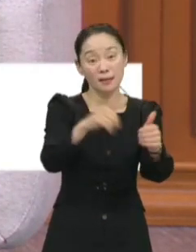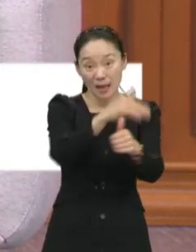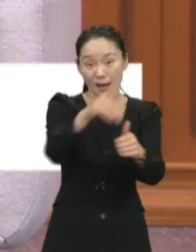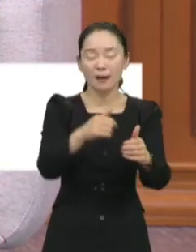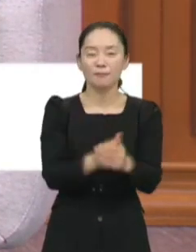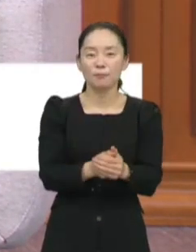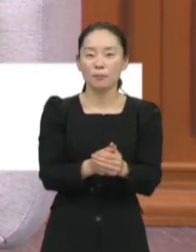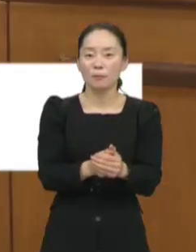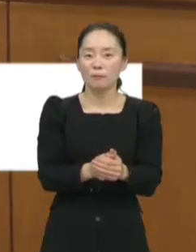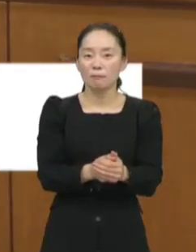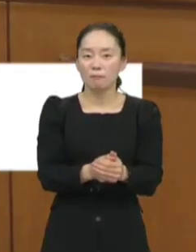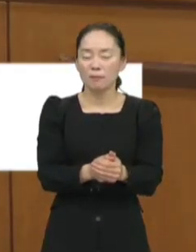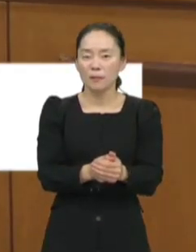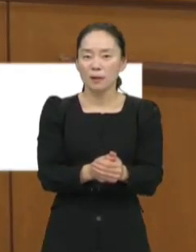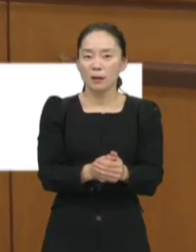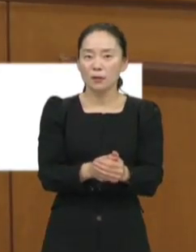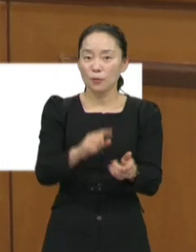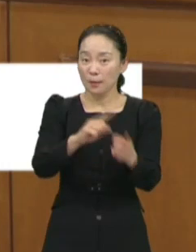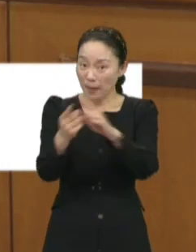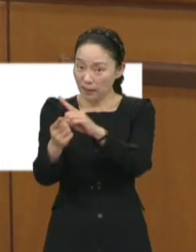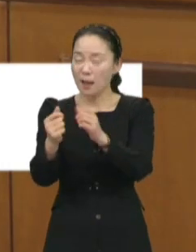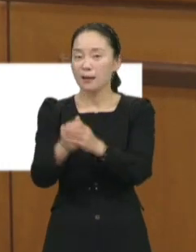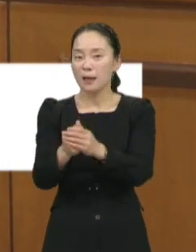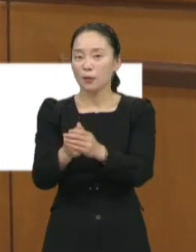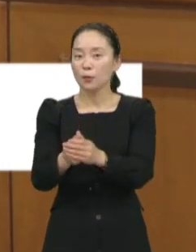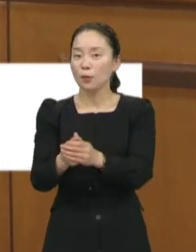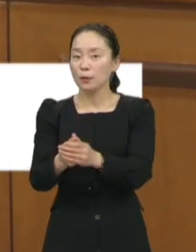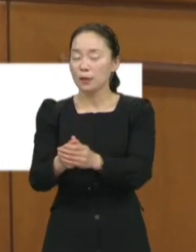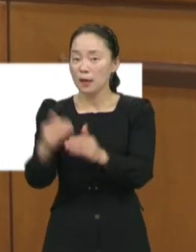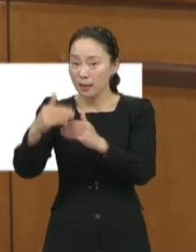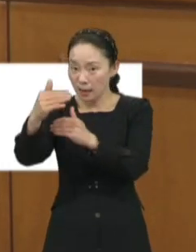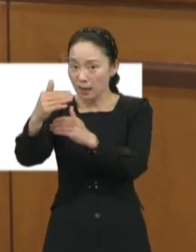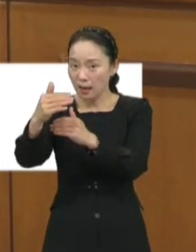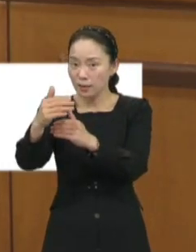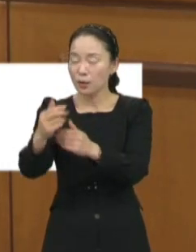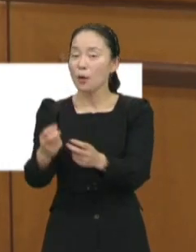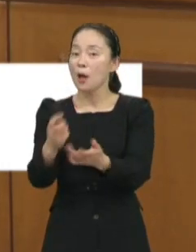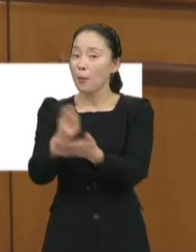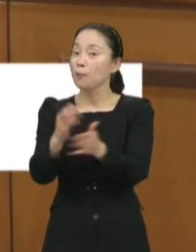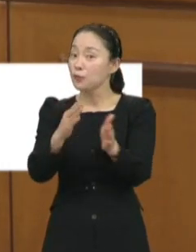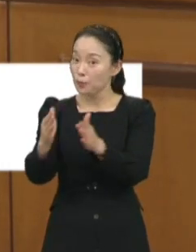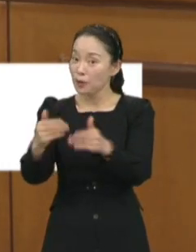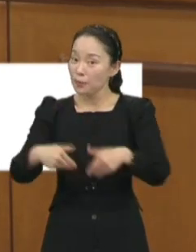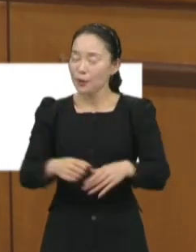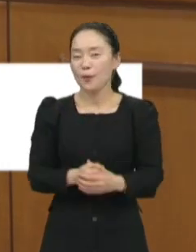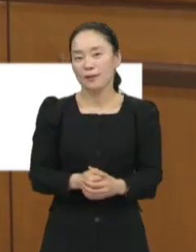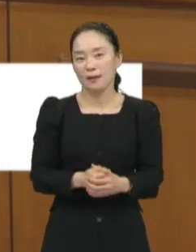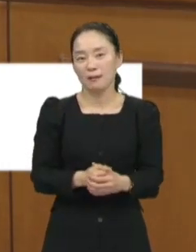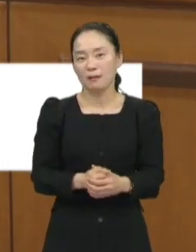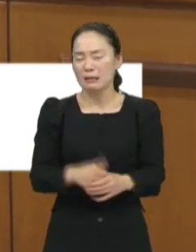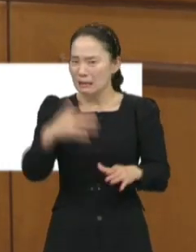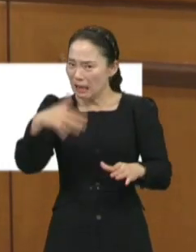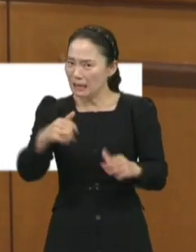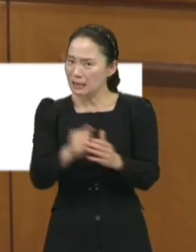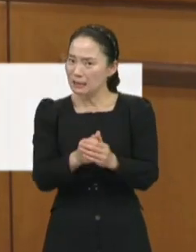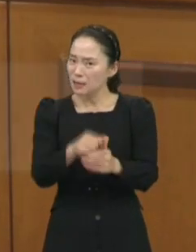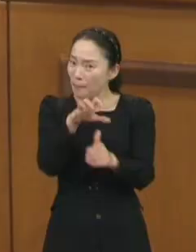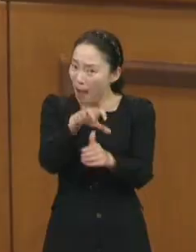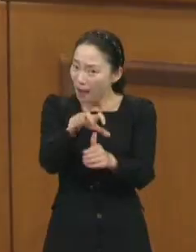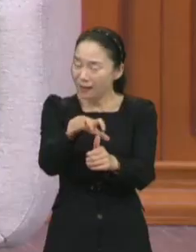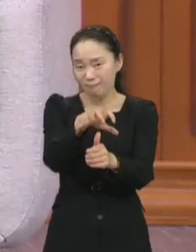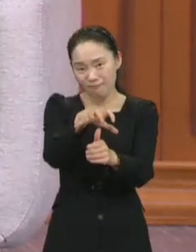그렇다고 보면 입법 마련 등 많은 것이 속도감 있게 좀 진행돼야 되는데 글쎄요 아직까지는 는 좀 바포